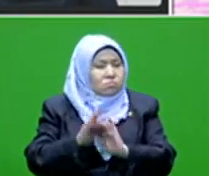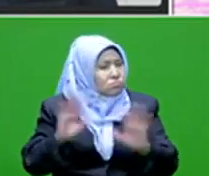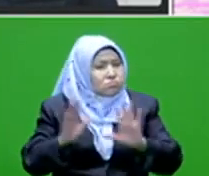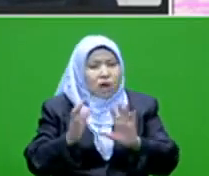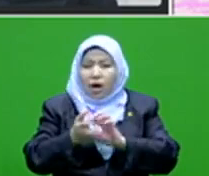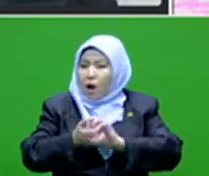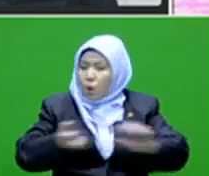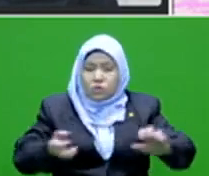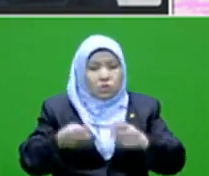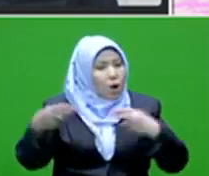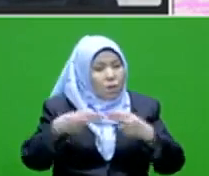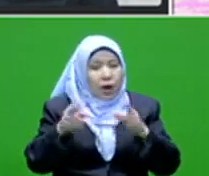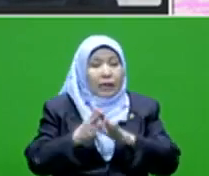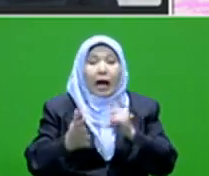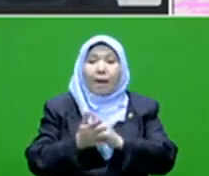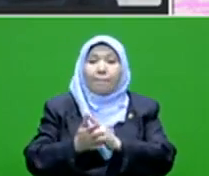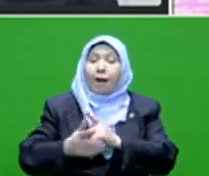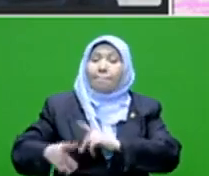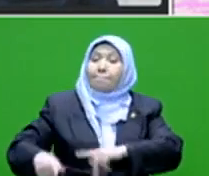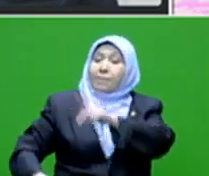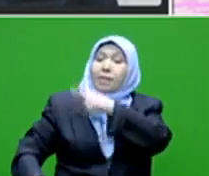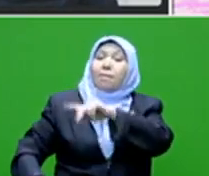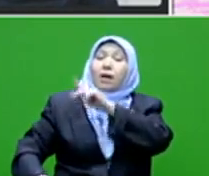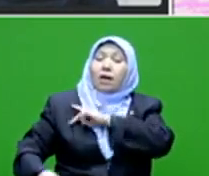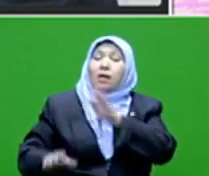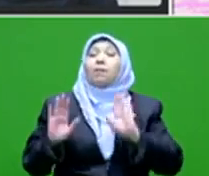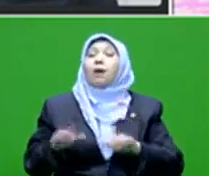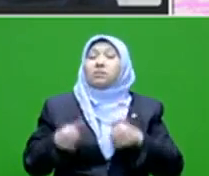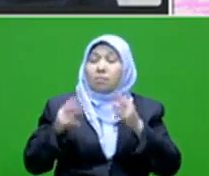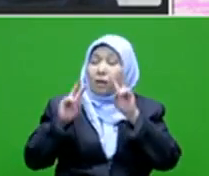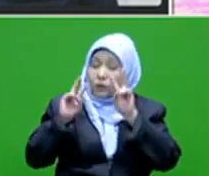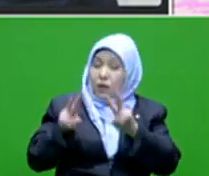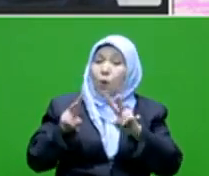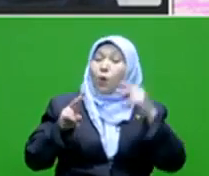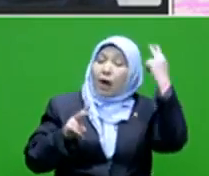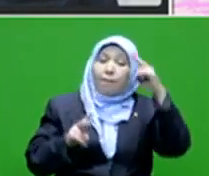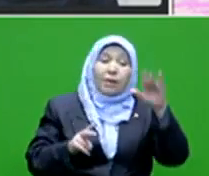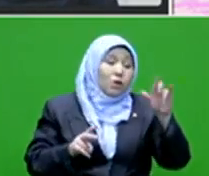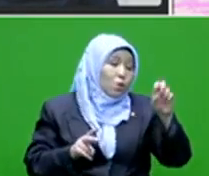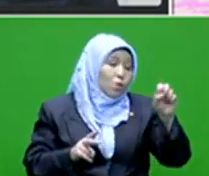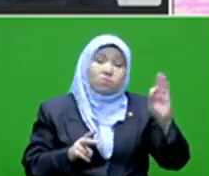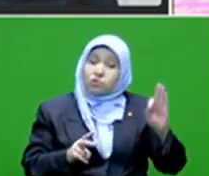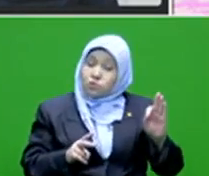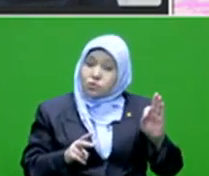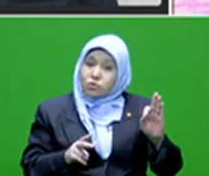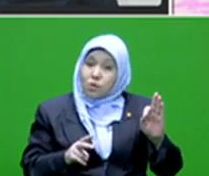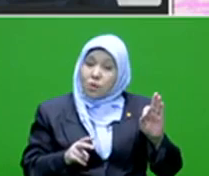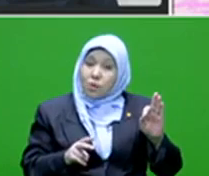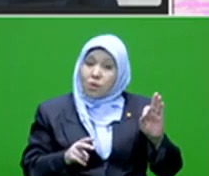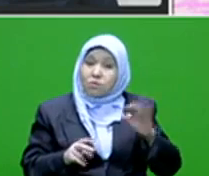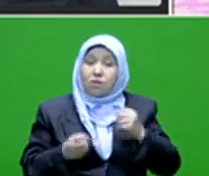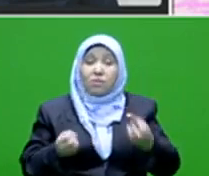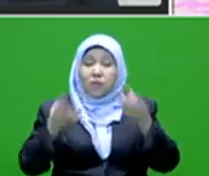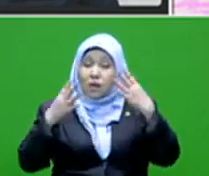apa peribadi dia? Okey, cuba tengok. Nabi Yusuf pertama, ini saya bercakap banyak tak apa kan ni? Oh, tak apa.